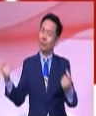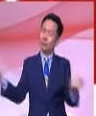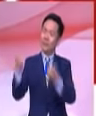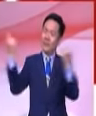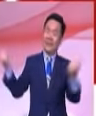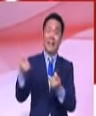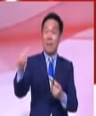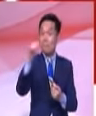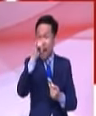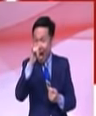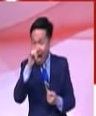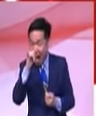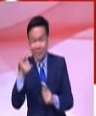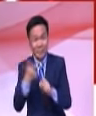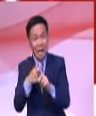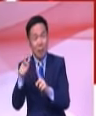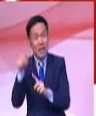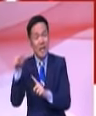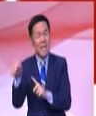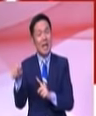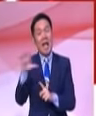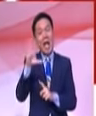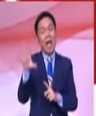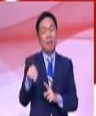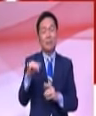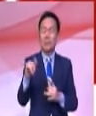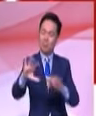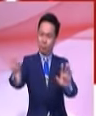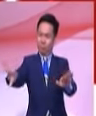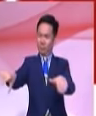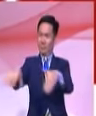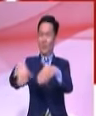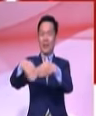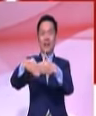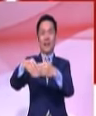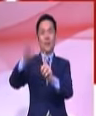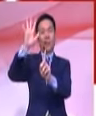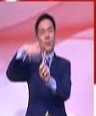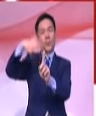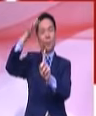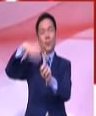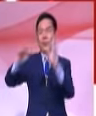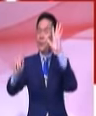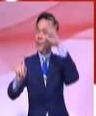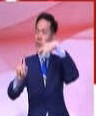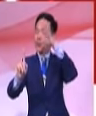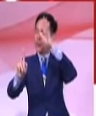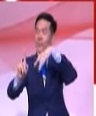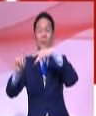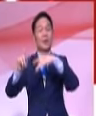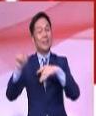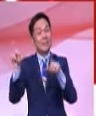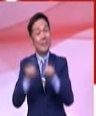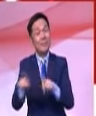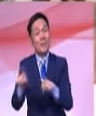dari Afrika itu berkonsepkan perkahwinan tradisional Melayu lengkap dengan acara menyambut